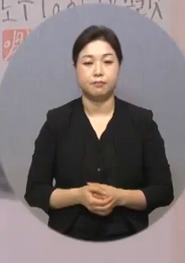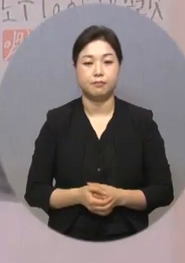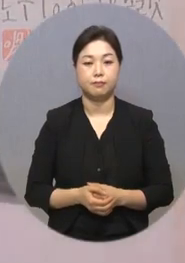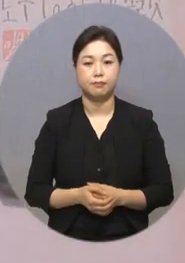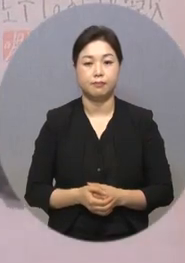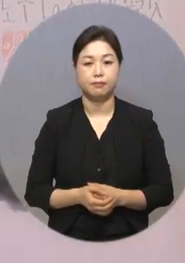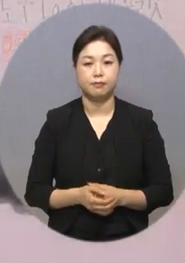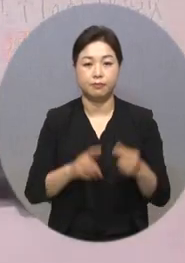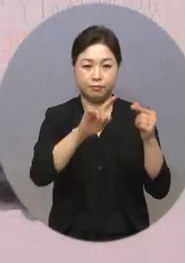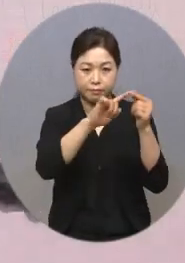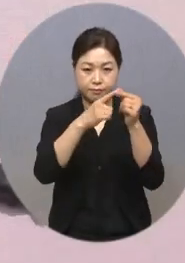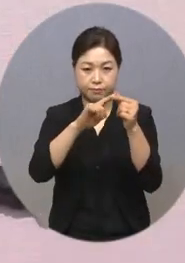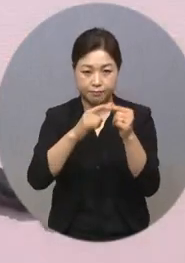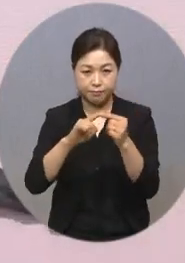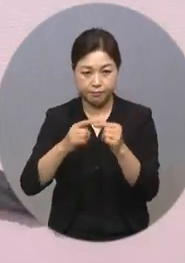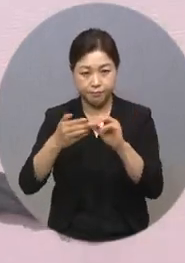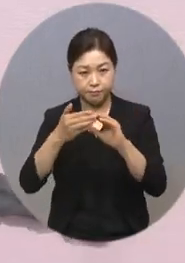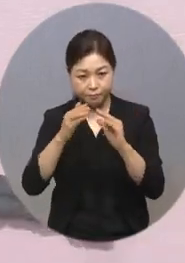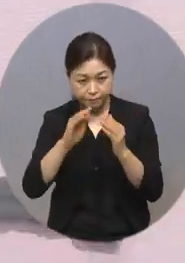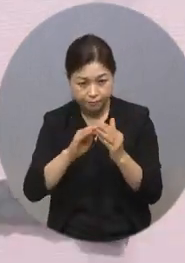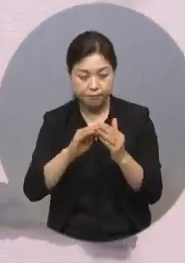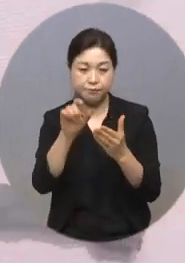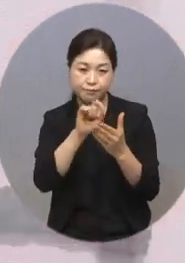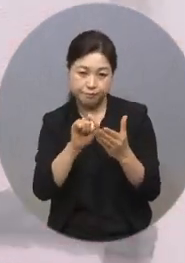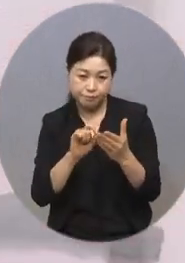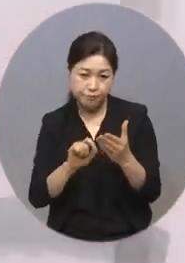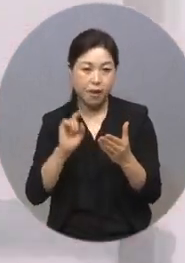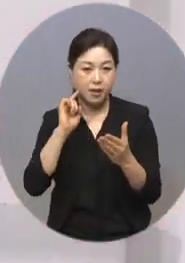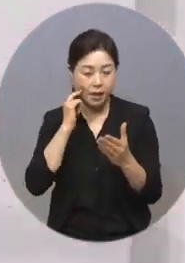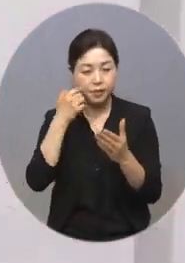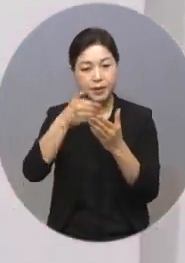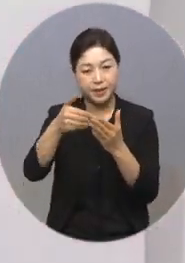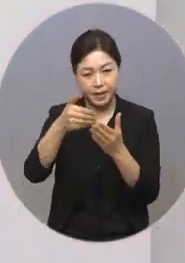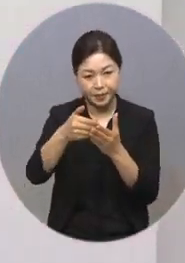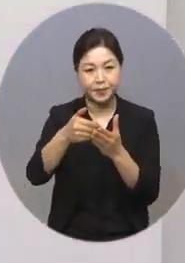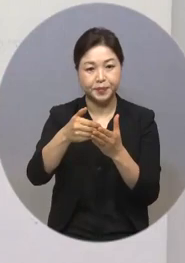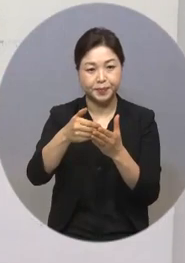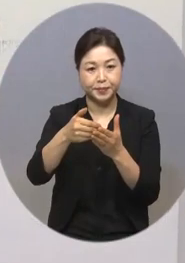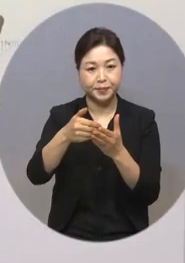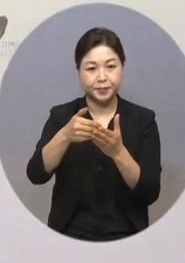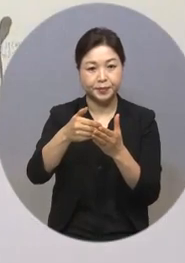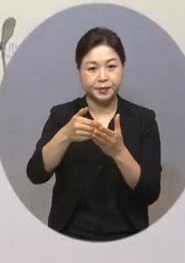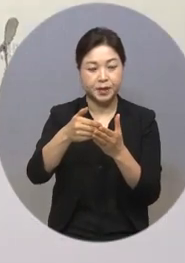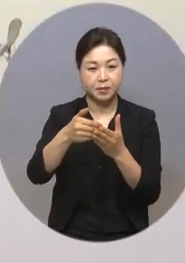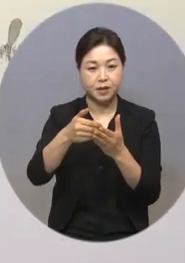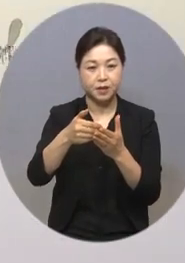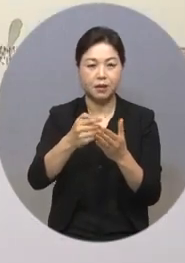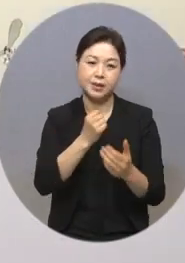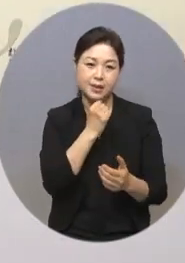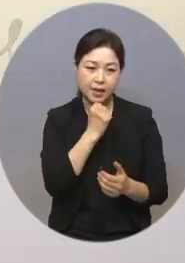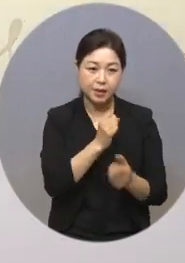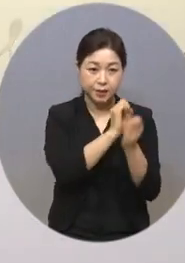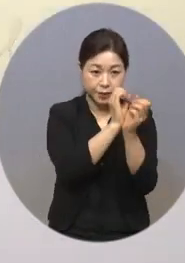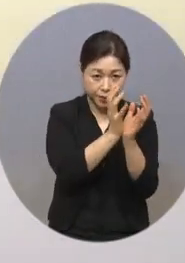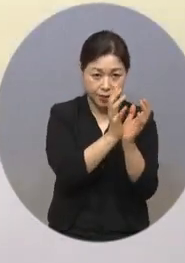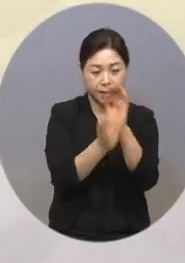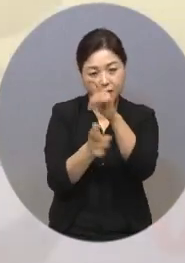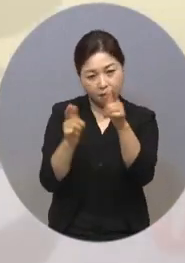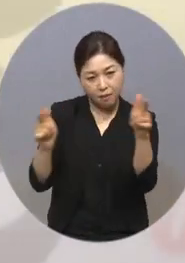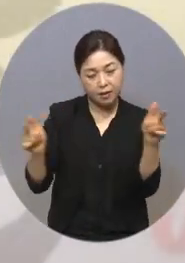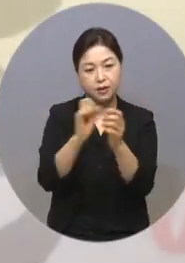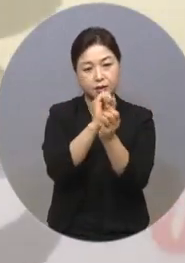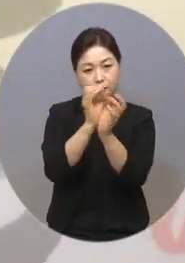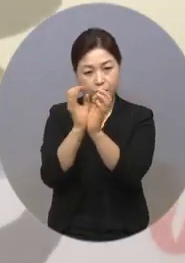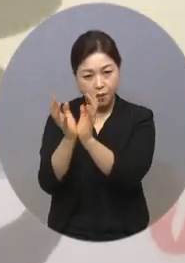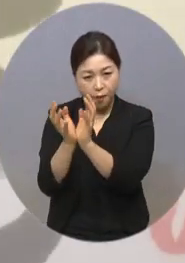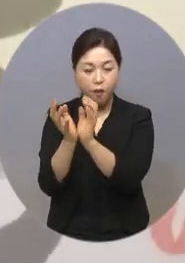한 글자 한 글자 정돈된 글씨와 고운 그림 속에선 작은 들꽃 부터 각양각색의 에 꽃들과